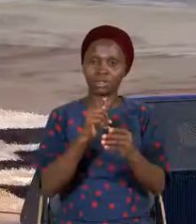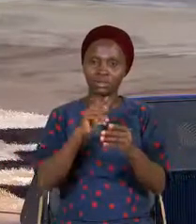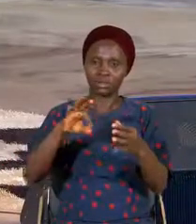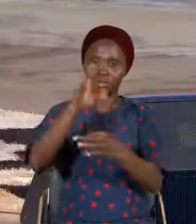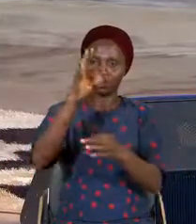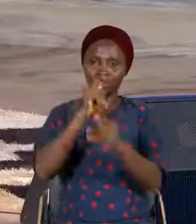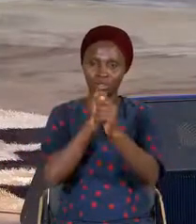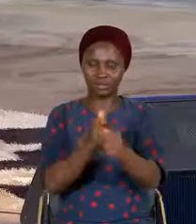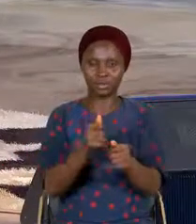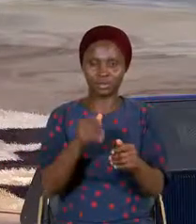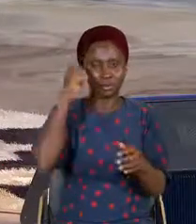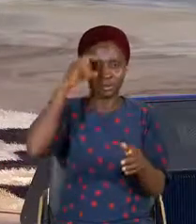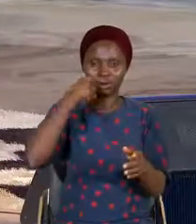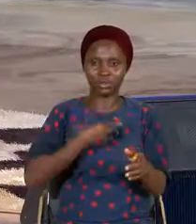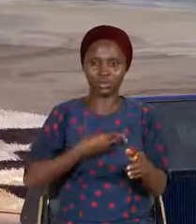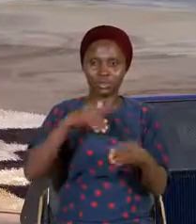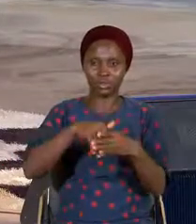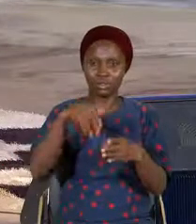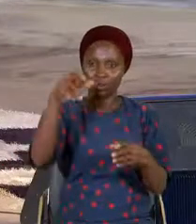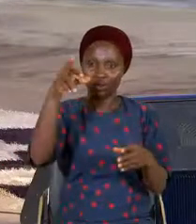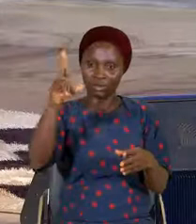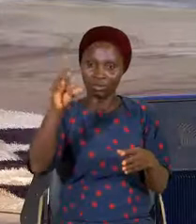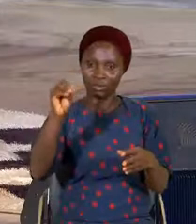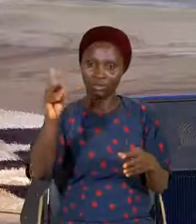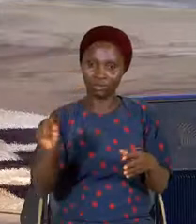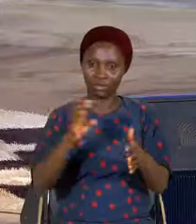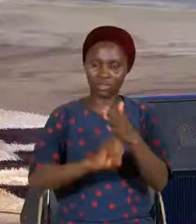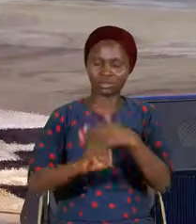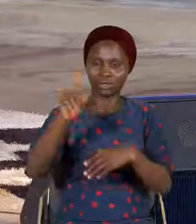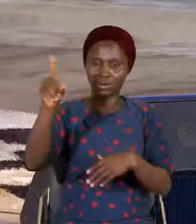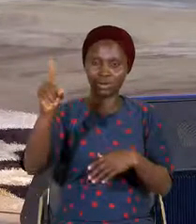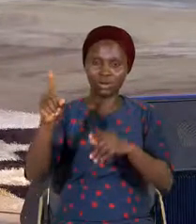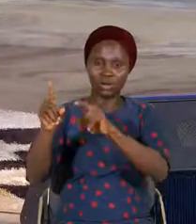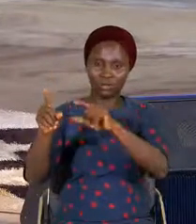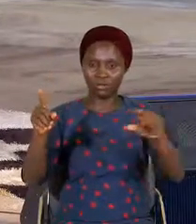vous soyez dans l'ignorance, faisant référence à l'ignorance des dons spirituels.